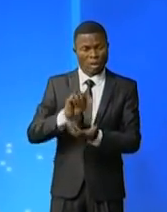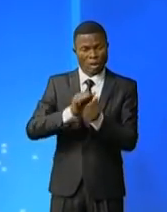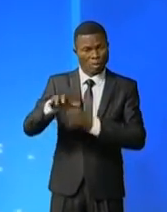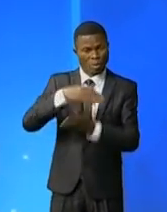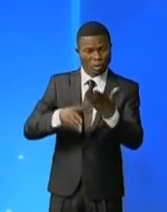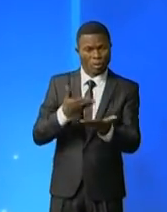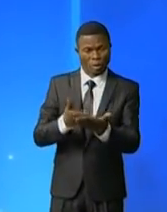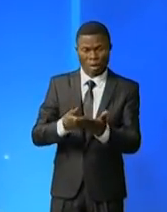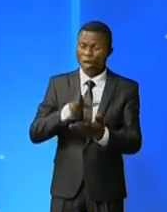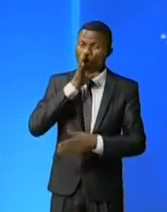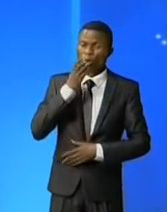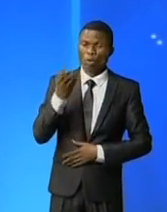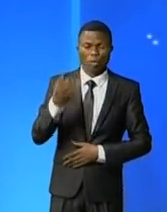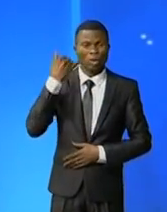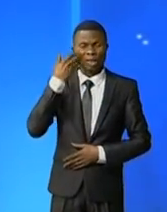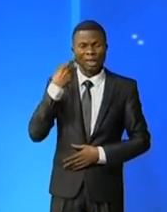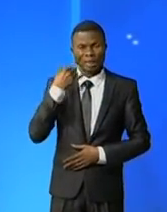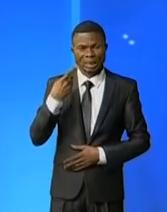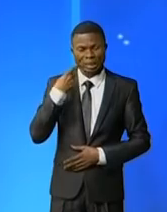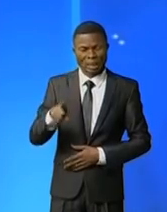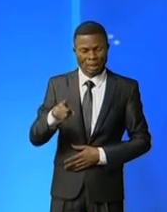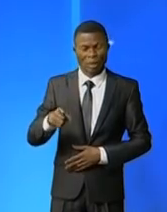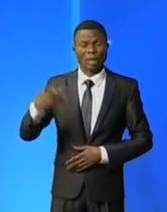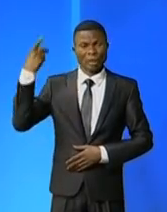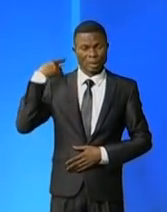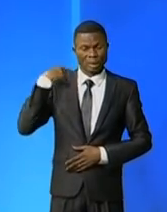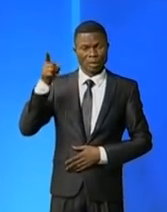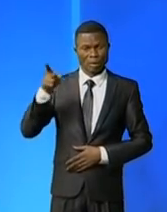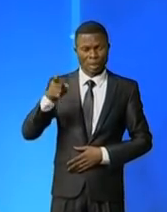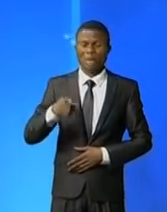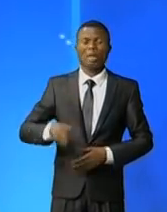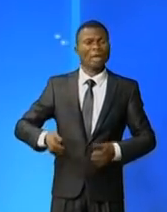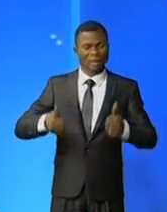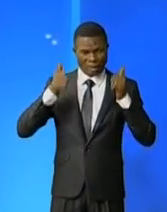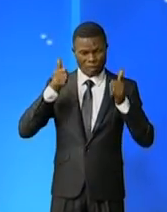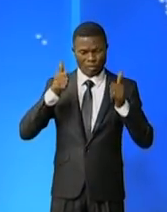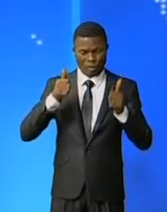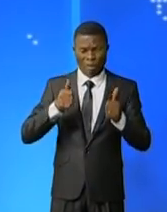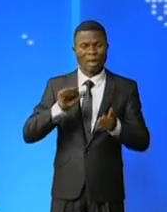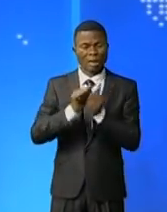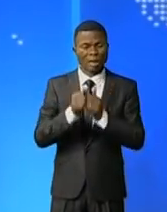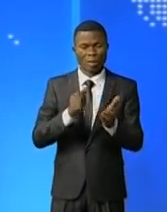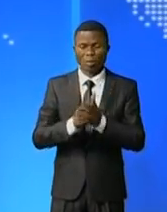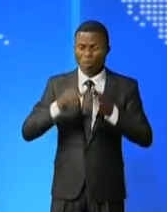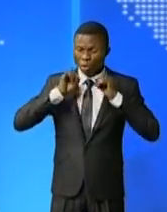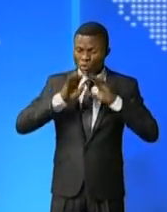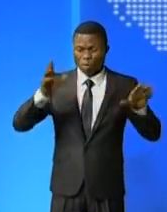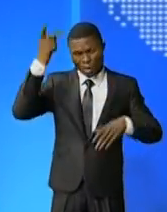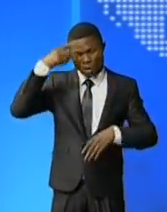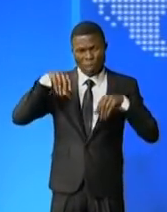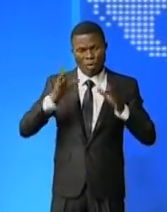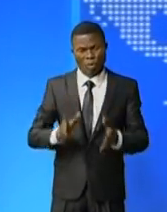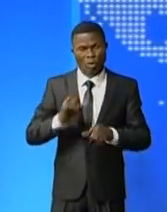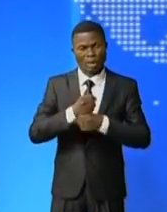tout ce message de haine, la notabilité de cette province dénonce et fustige certains comportements de politiciens congolais.